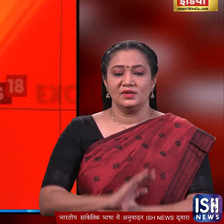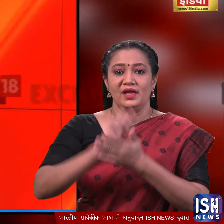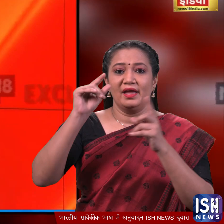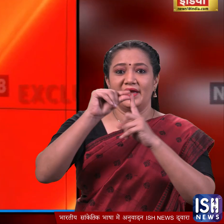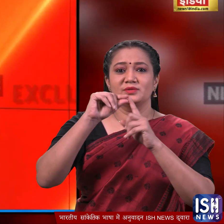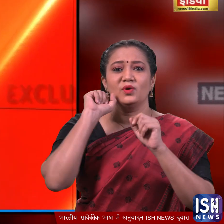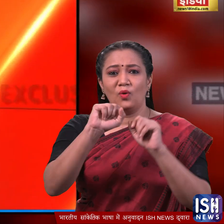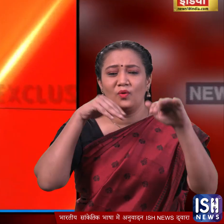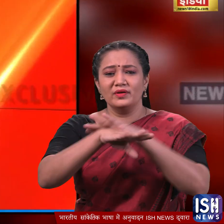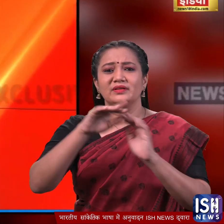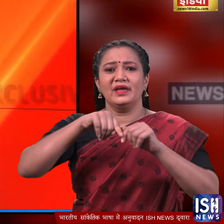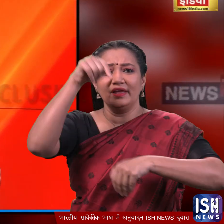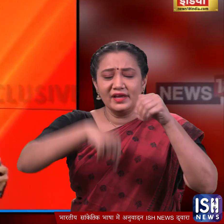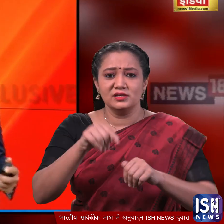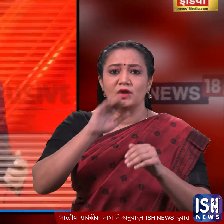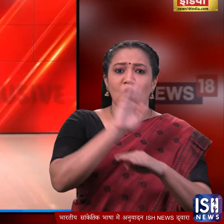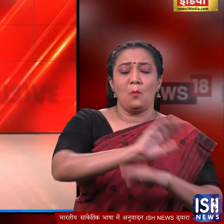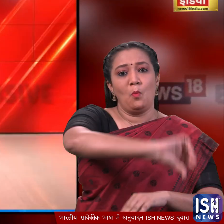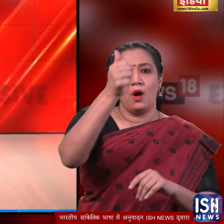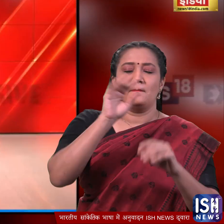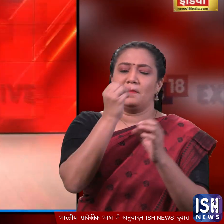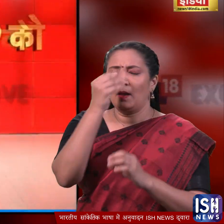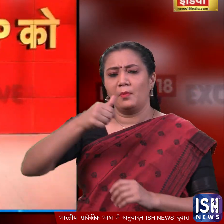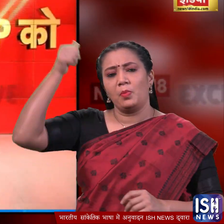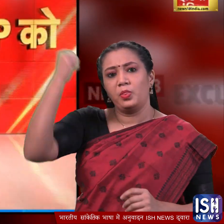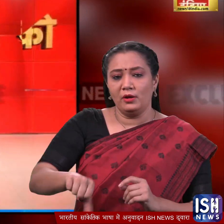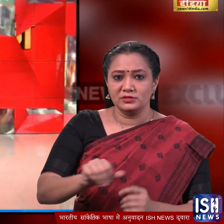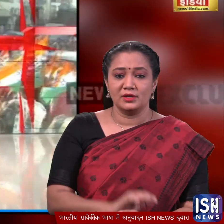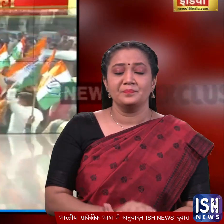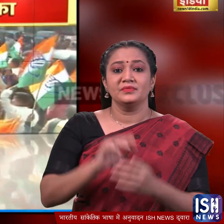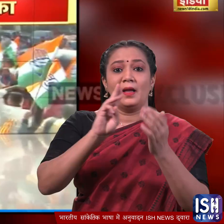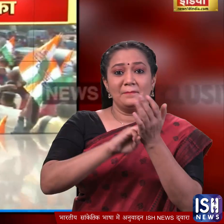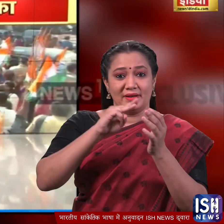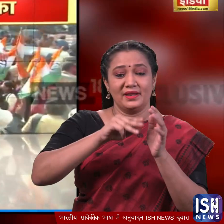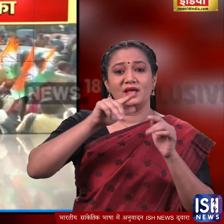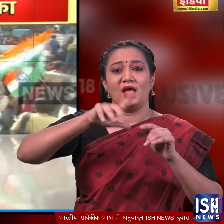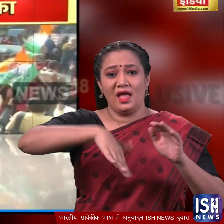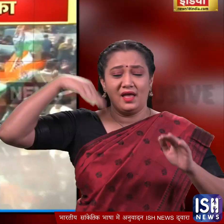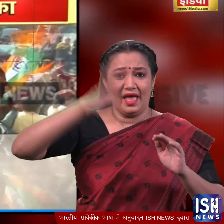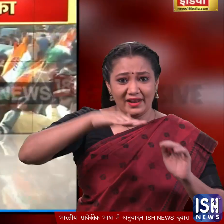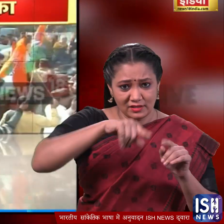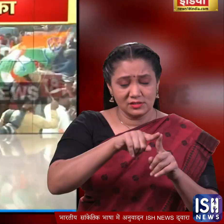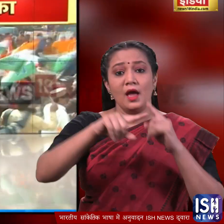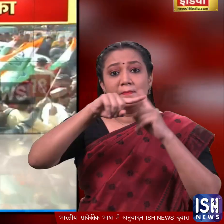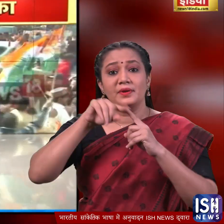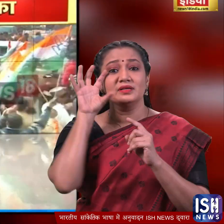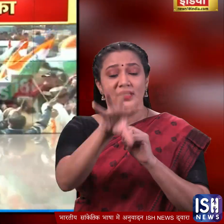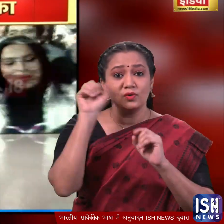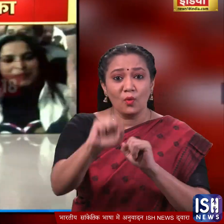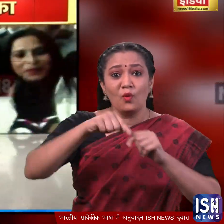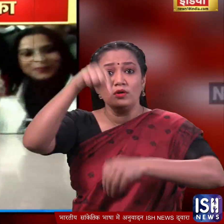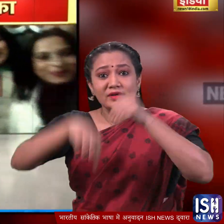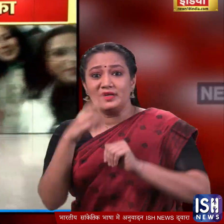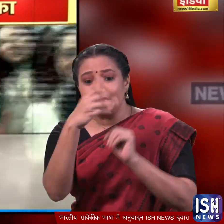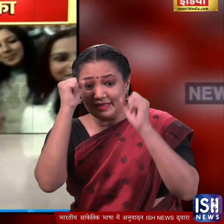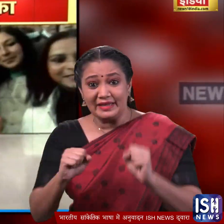हिमाचल प्रदेश उपचुनाव में कांग्रेस ने बीजेपी को तगड़ा झटका दिया। कांग्रेस ने मंडी लोकसभा सीट समेत राज्य की 3 विधानसभा सीटों पर भी